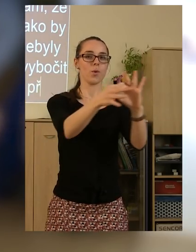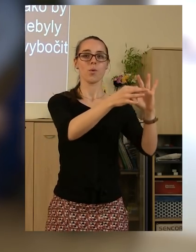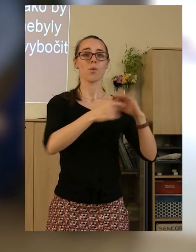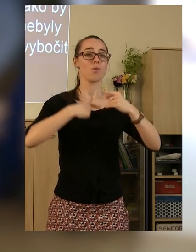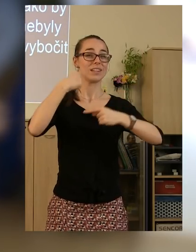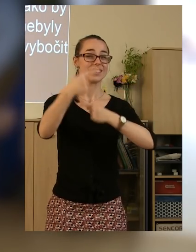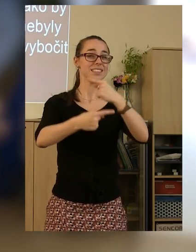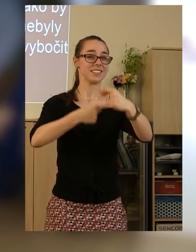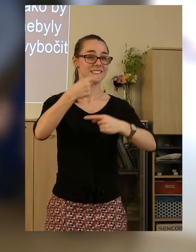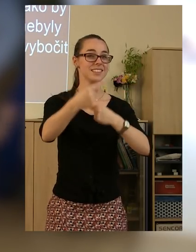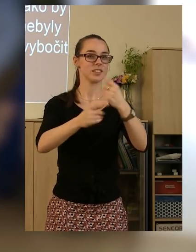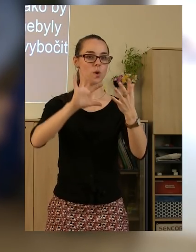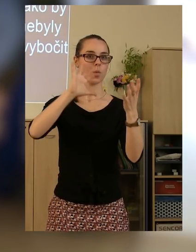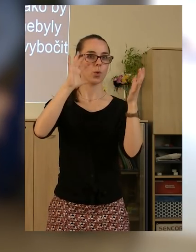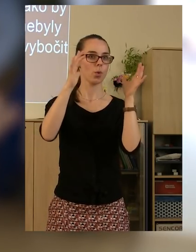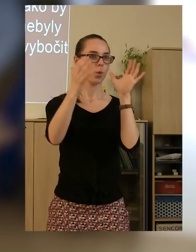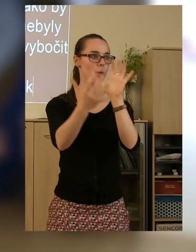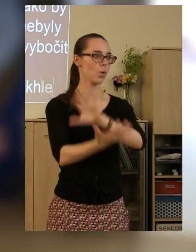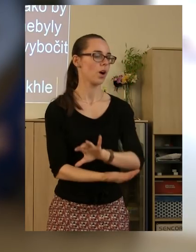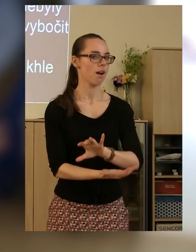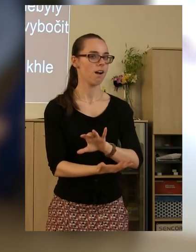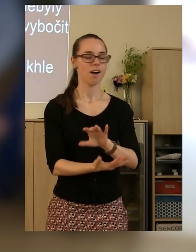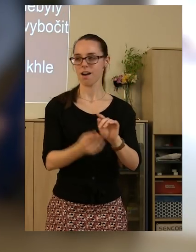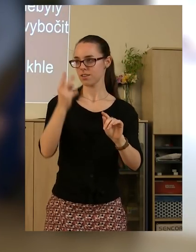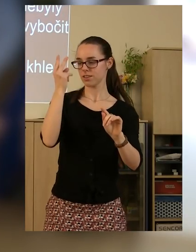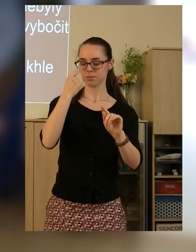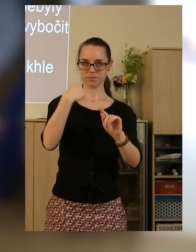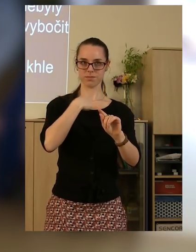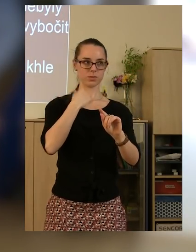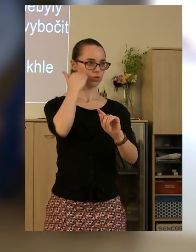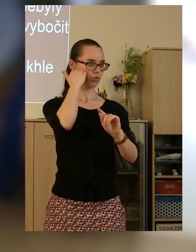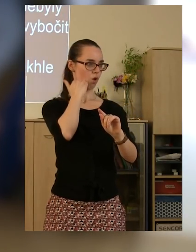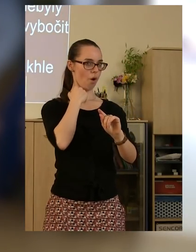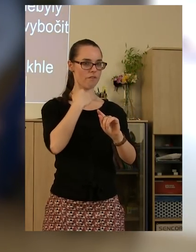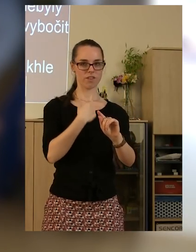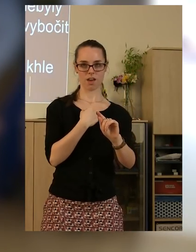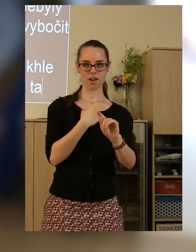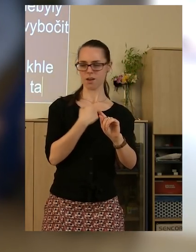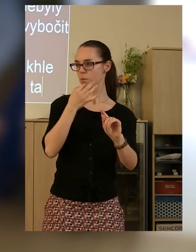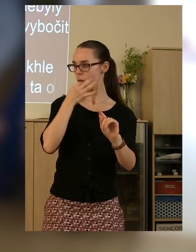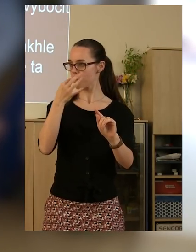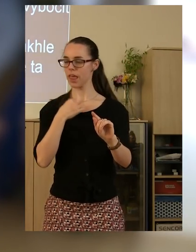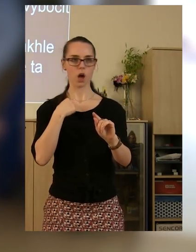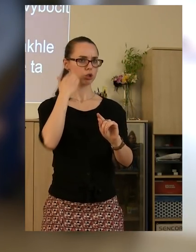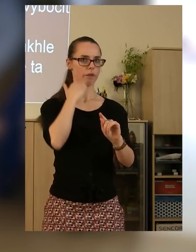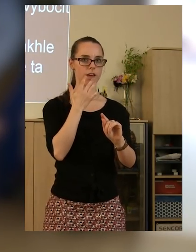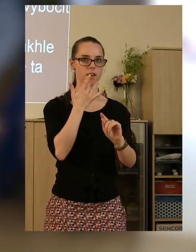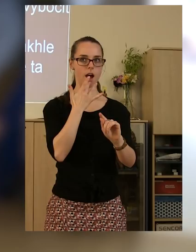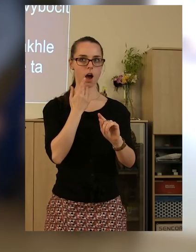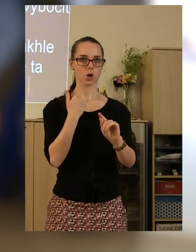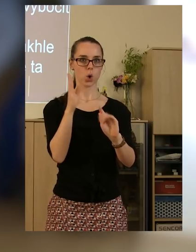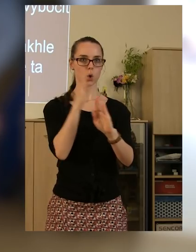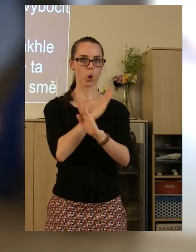prostě probíhá. A proto samozřejmě ta otázka, kterou kladete vy, směřuje k